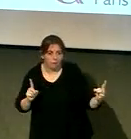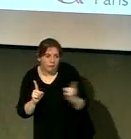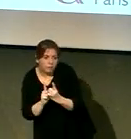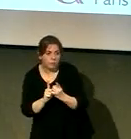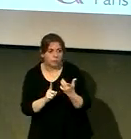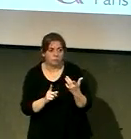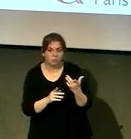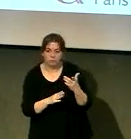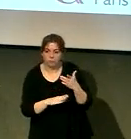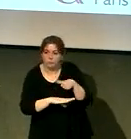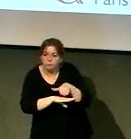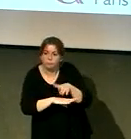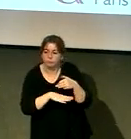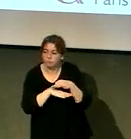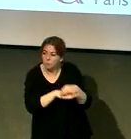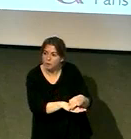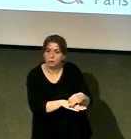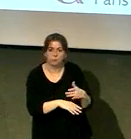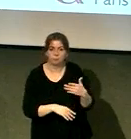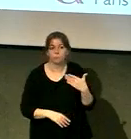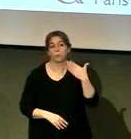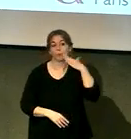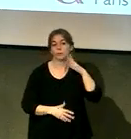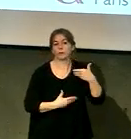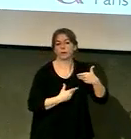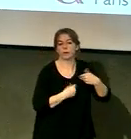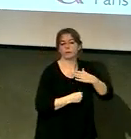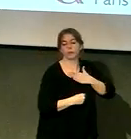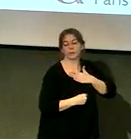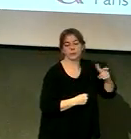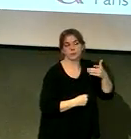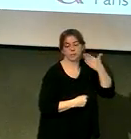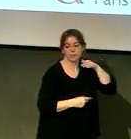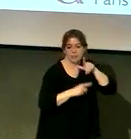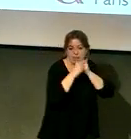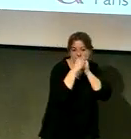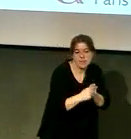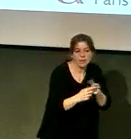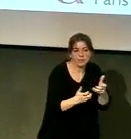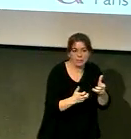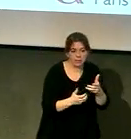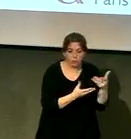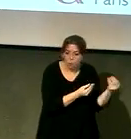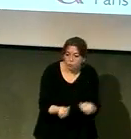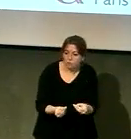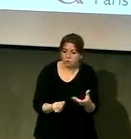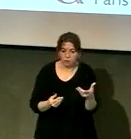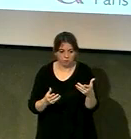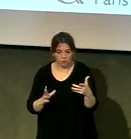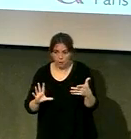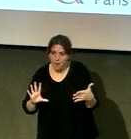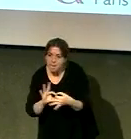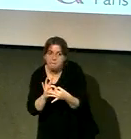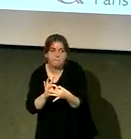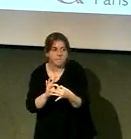bon, je sais que ma directrice elle est très sensible et on travaille pour justement favoriser la rentrée des femmes